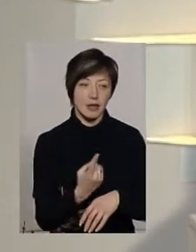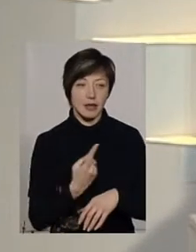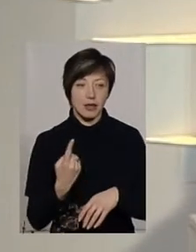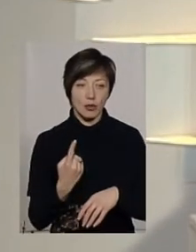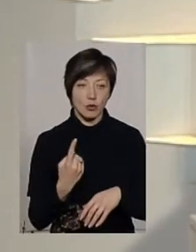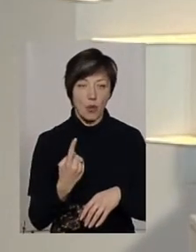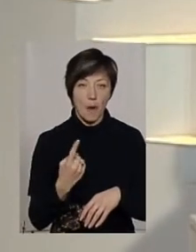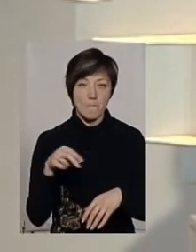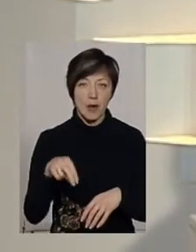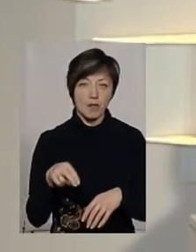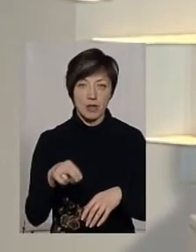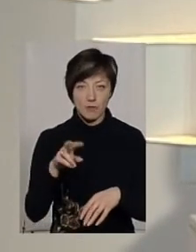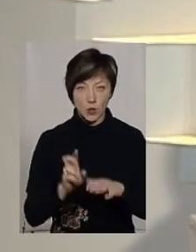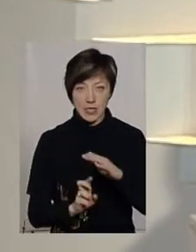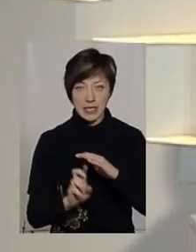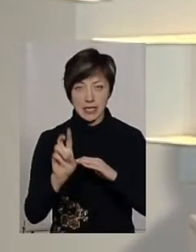в єдину православну церкву України.